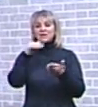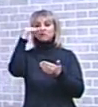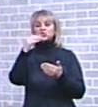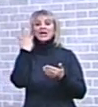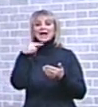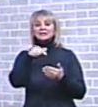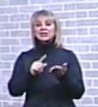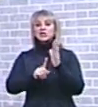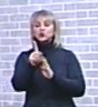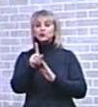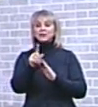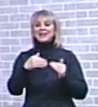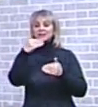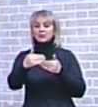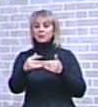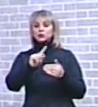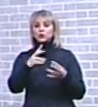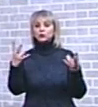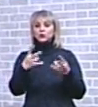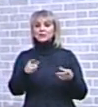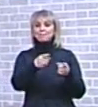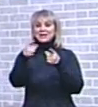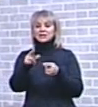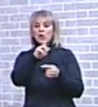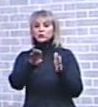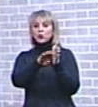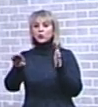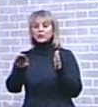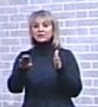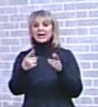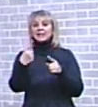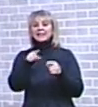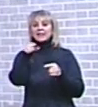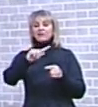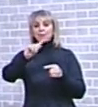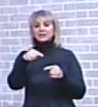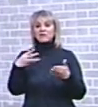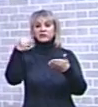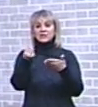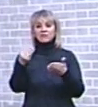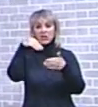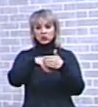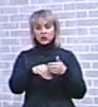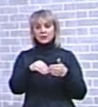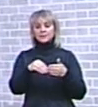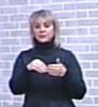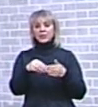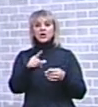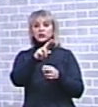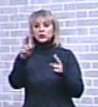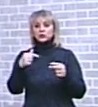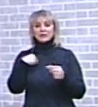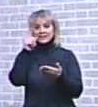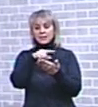Когда наступил этап, что нужно переходить на какой-то уровень, для этого потребовались вложения, и никто в